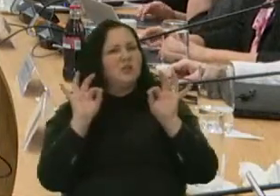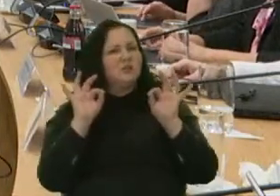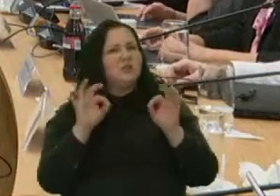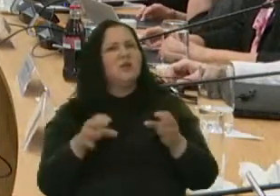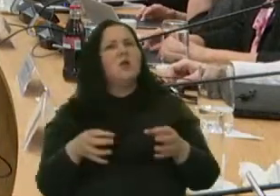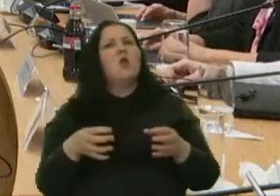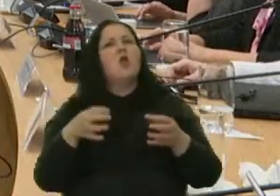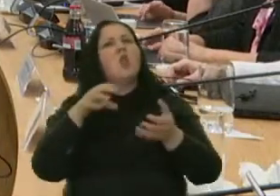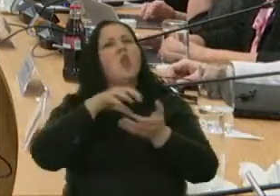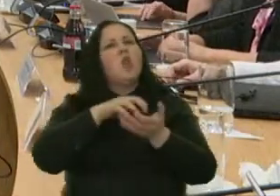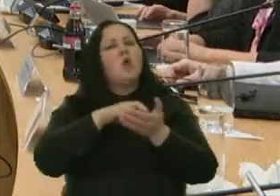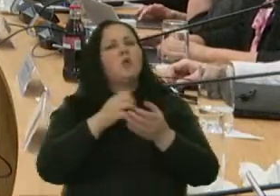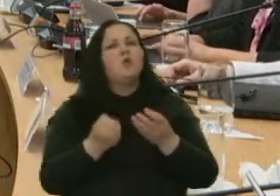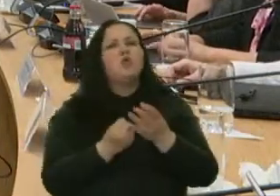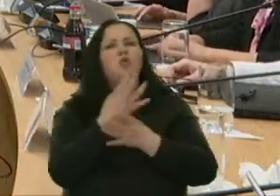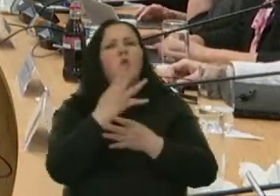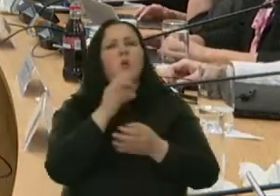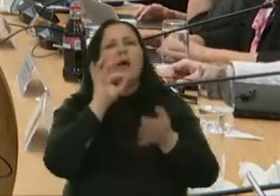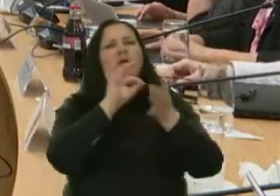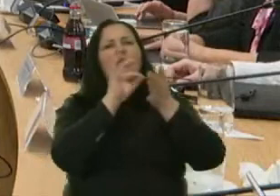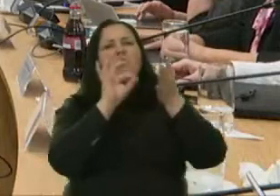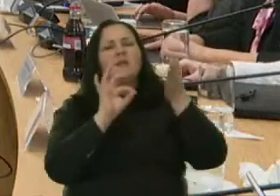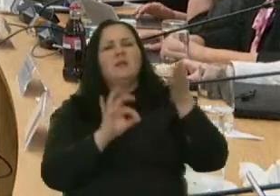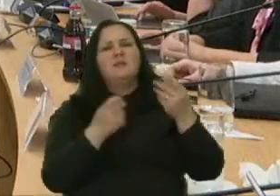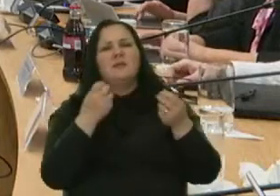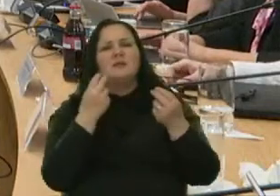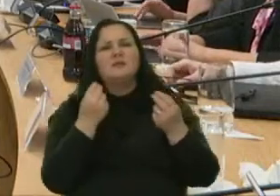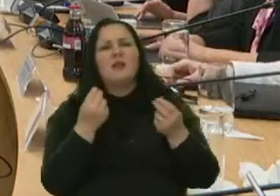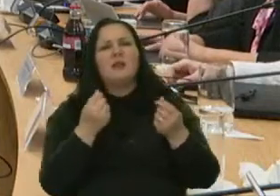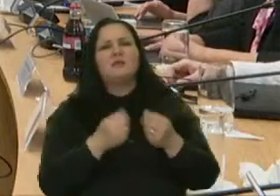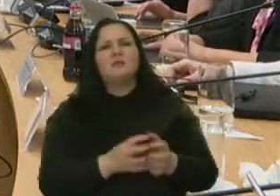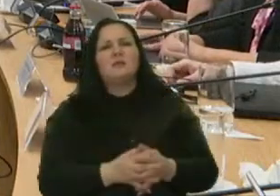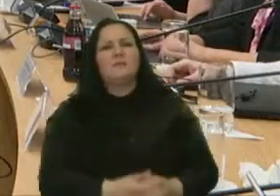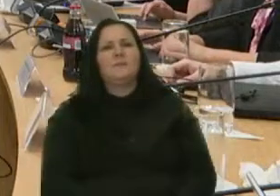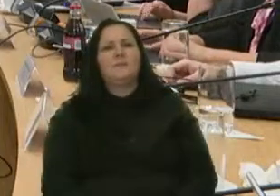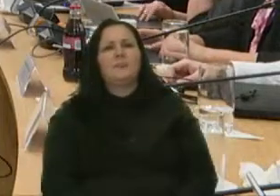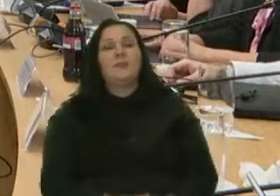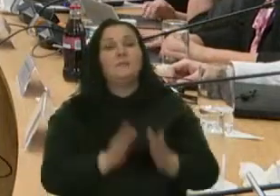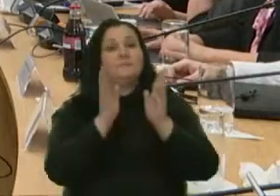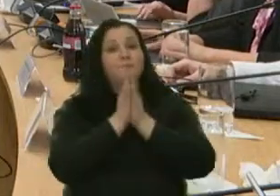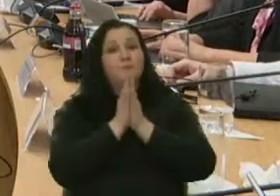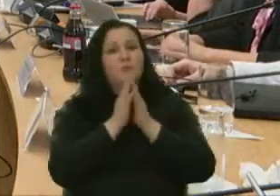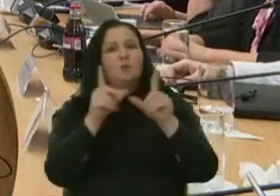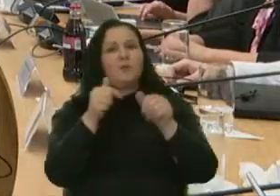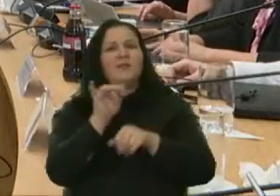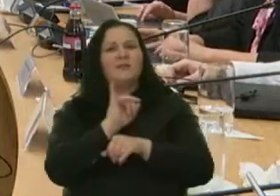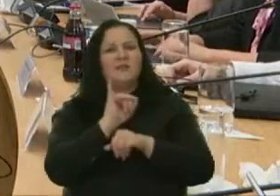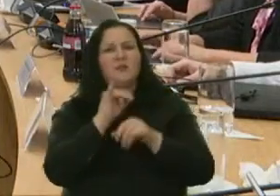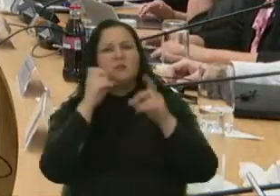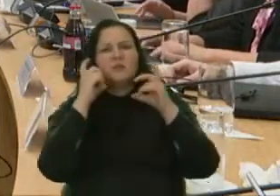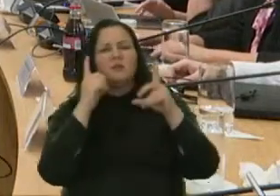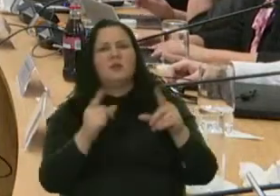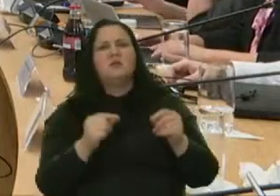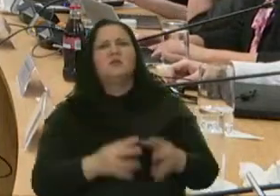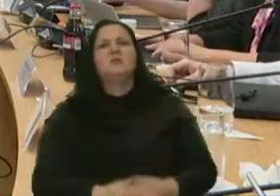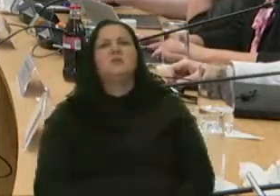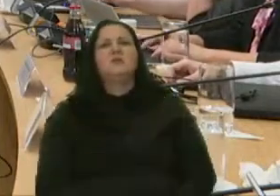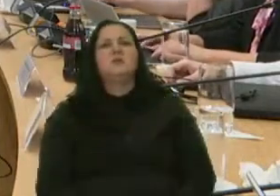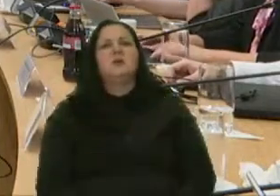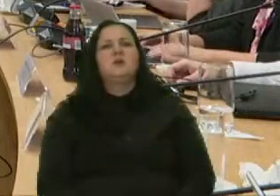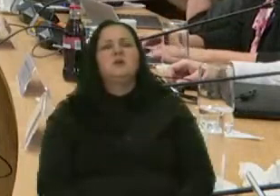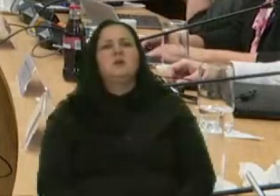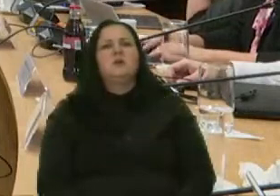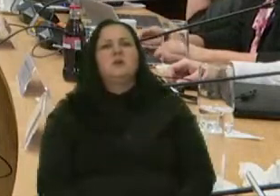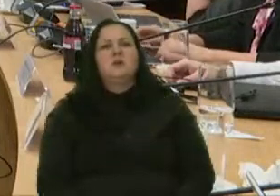noua grilă de salarizare în cadrul de asem o rog pe doamna director să răspundă la această întrebare te rog să i duci microfonul